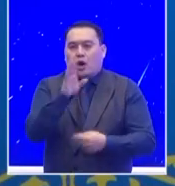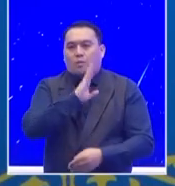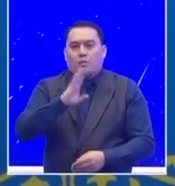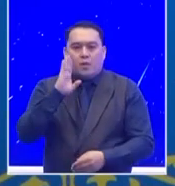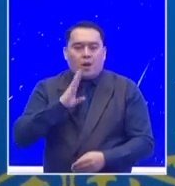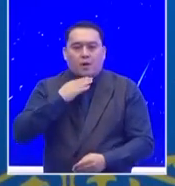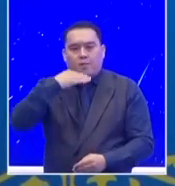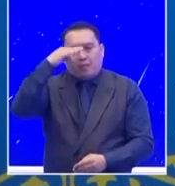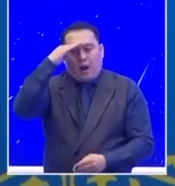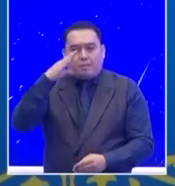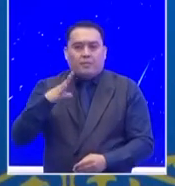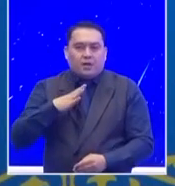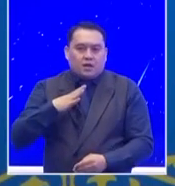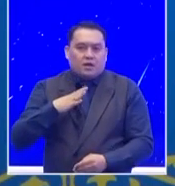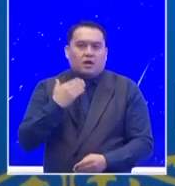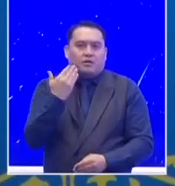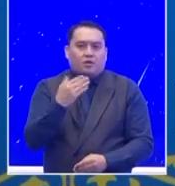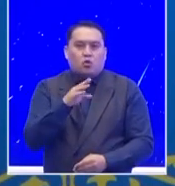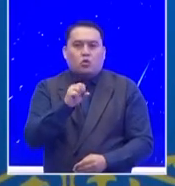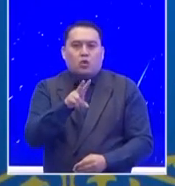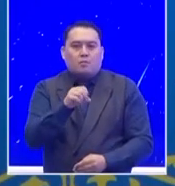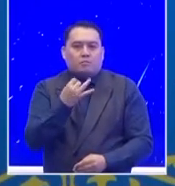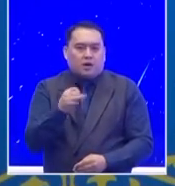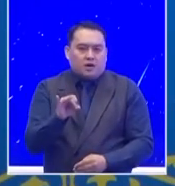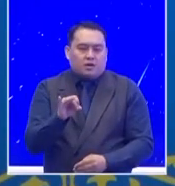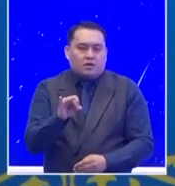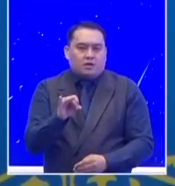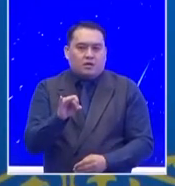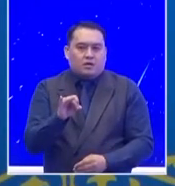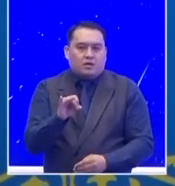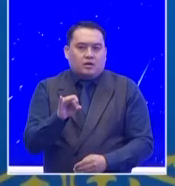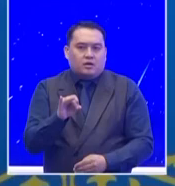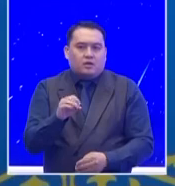там, с папой, каким был папа его Кунамбай. Я знаю